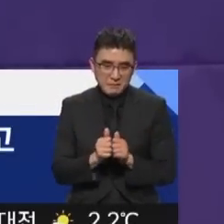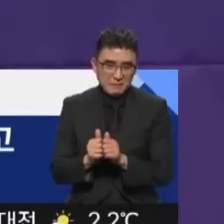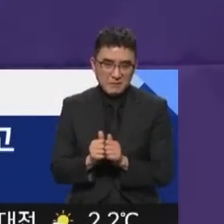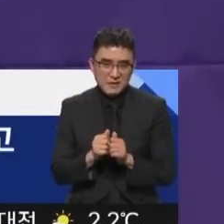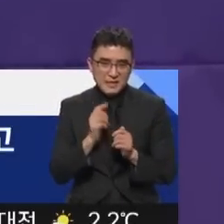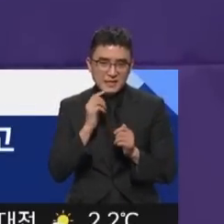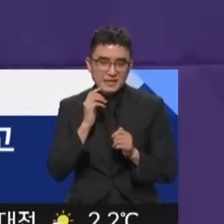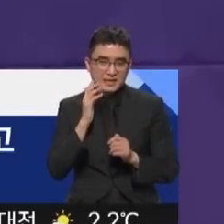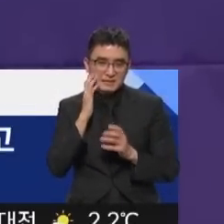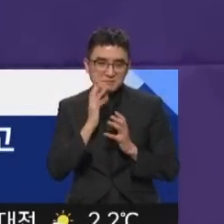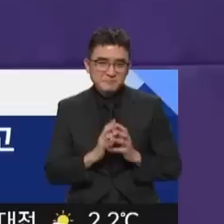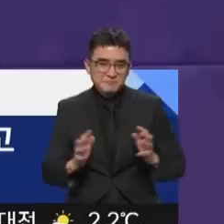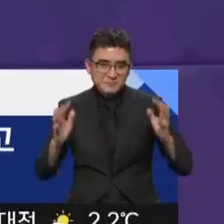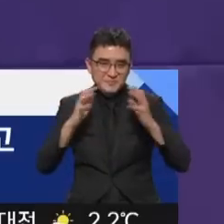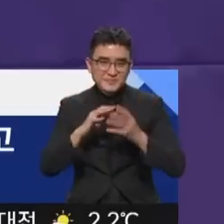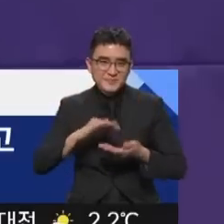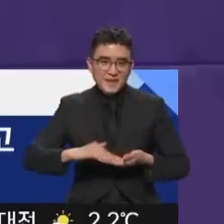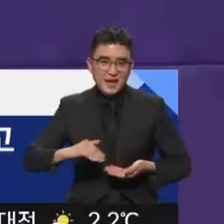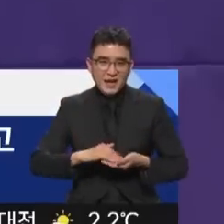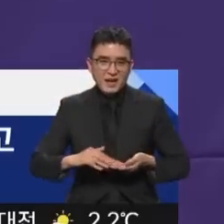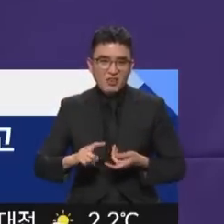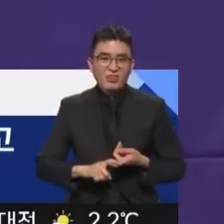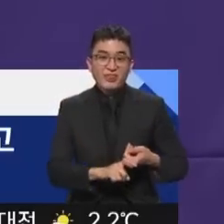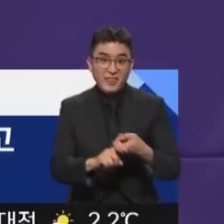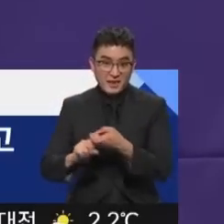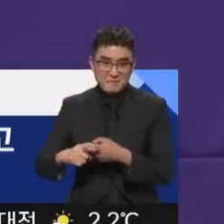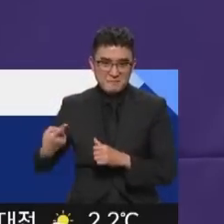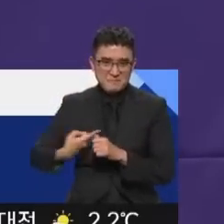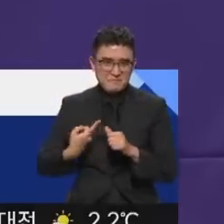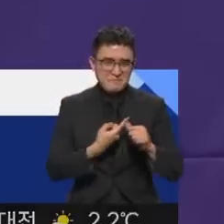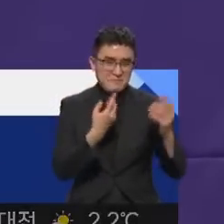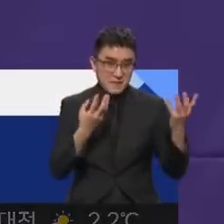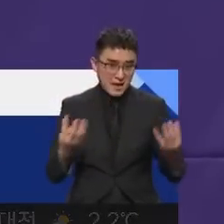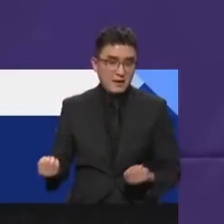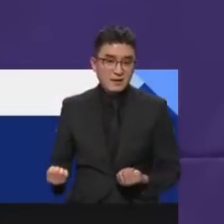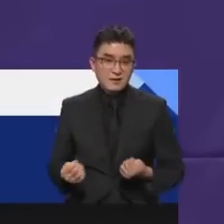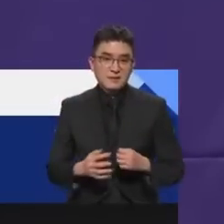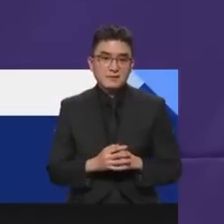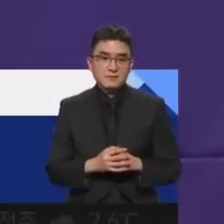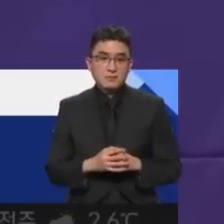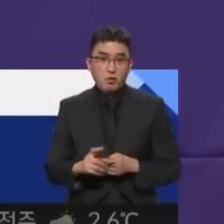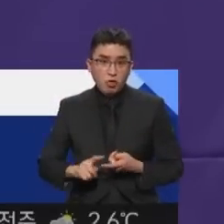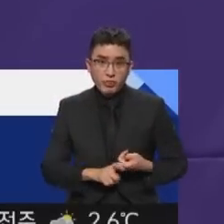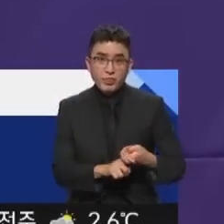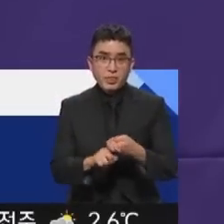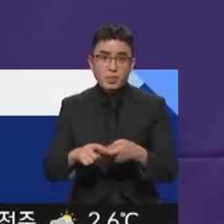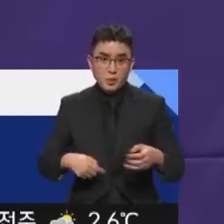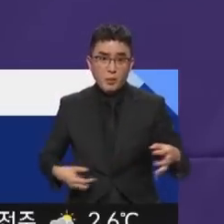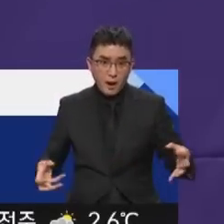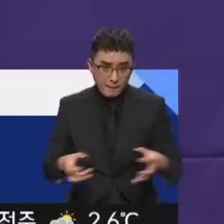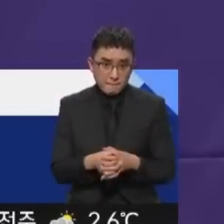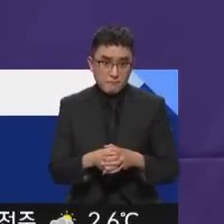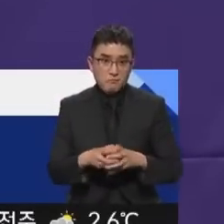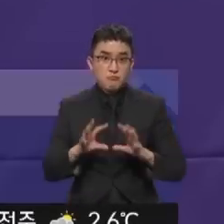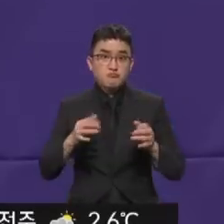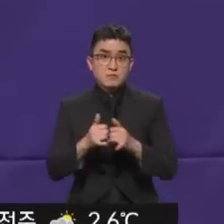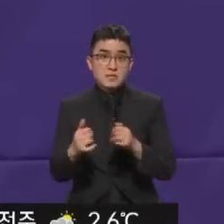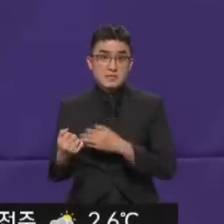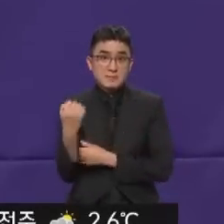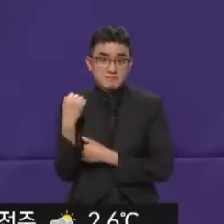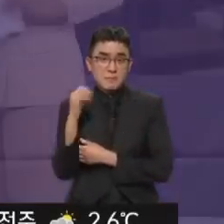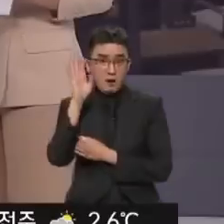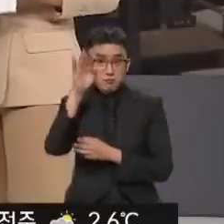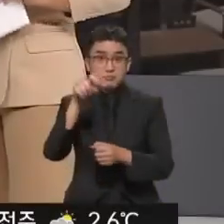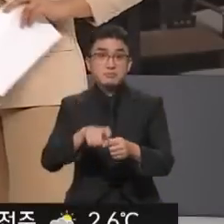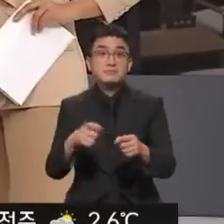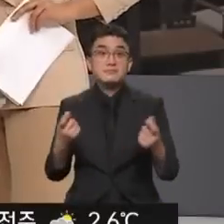당권 주자들이 뭐 비판들을 하더라고요. 연대와 통합을 하는 것이 우리 국민의힘이 가야 될 길 아닙니까?